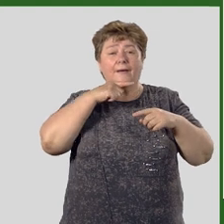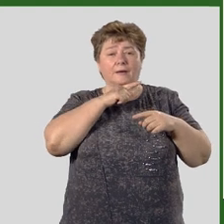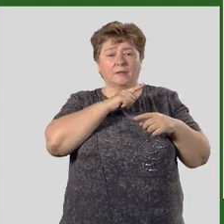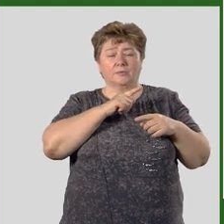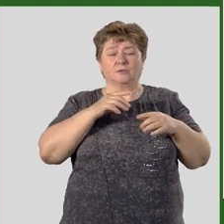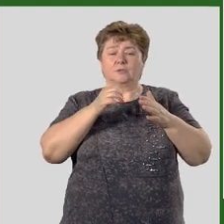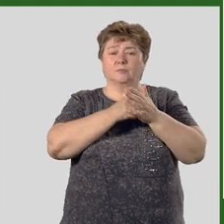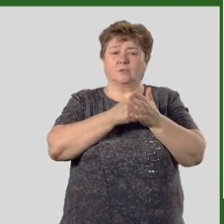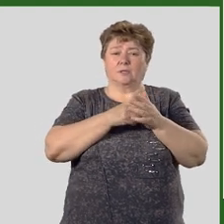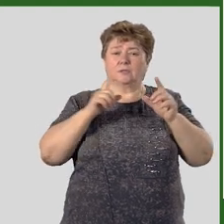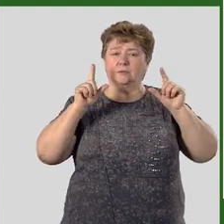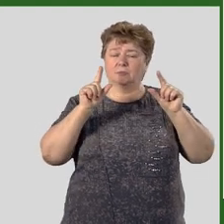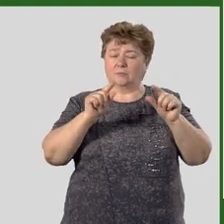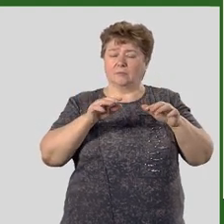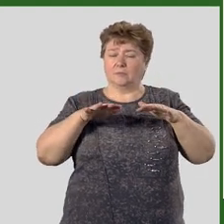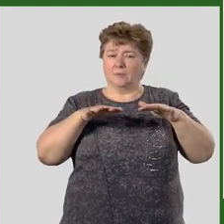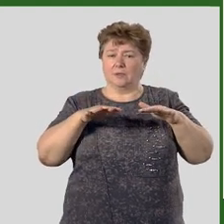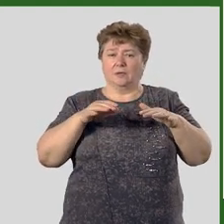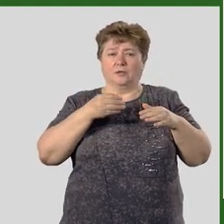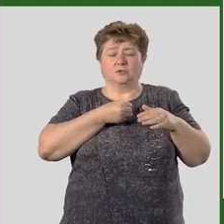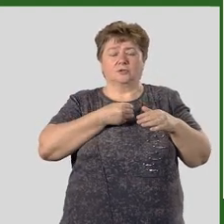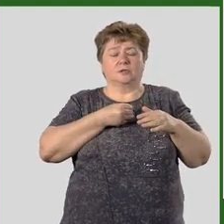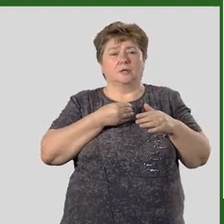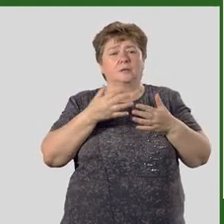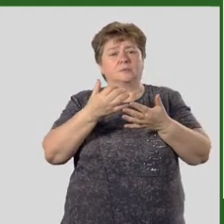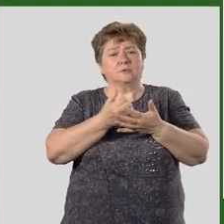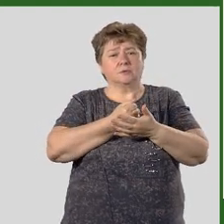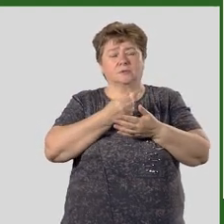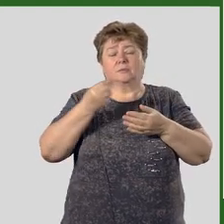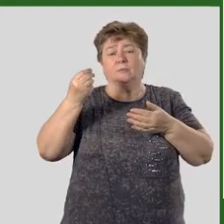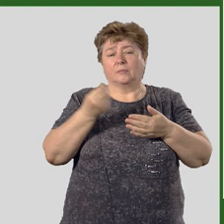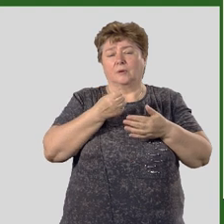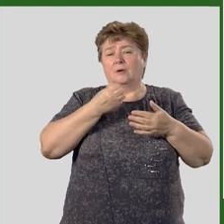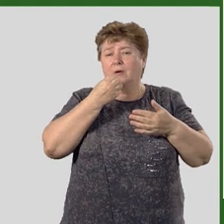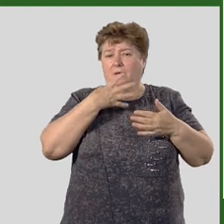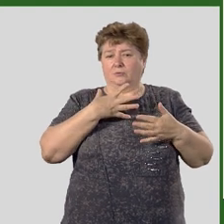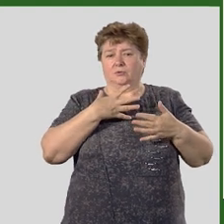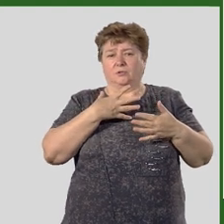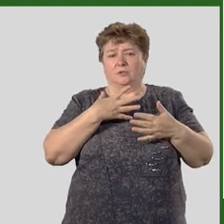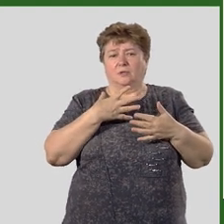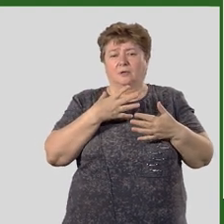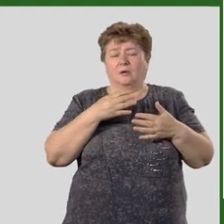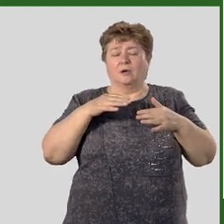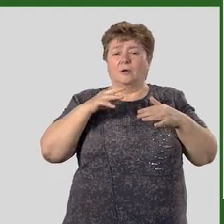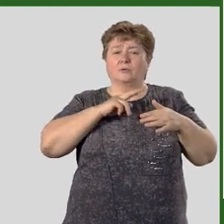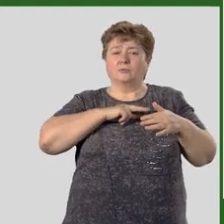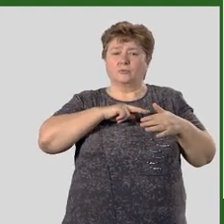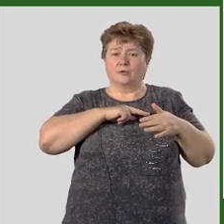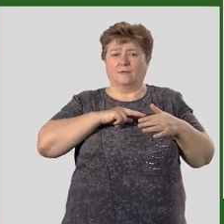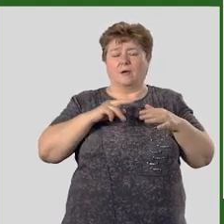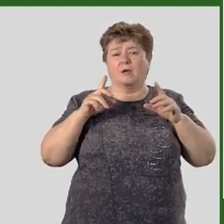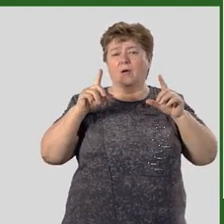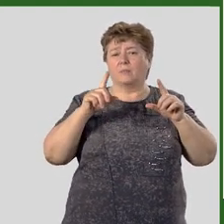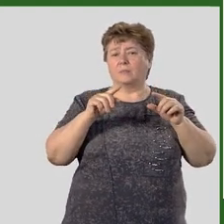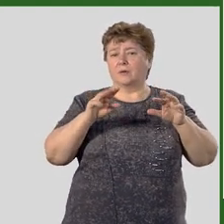Экономические причины миграции связаны с желанием достижения материального благополучия. Трудовая